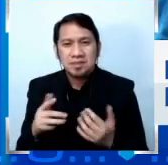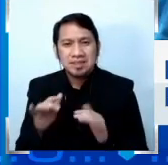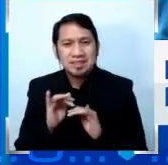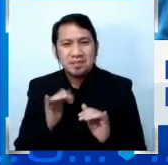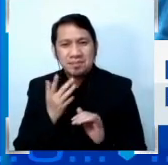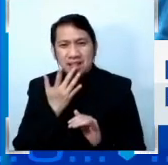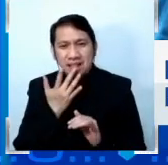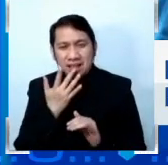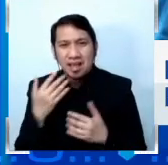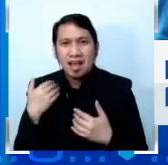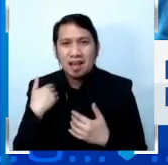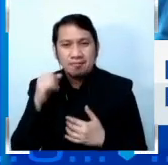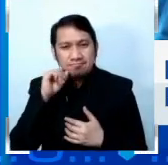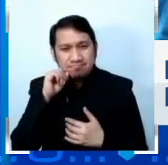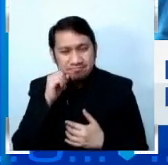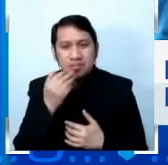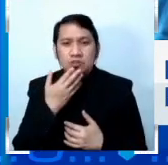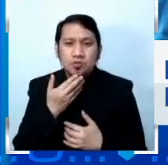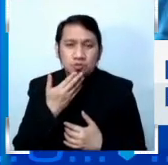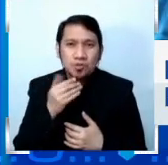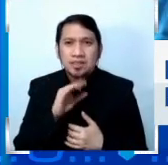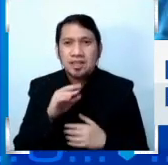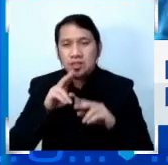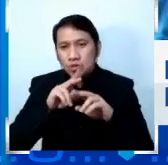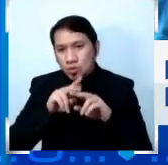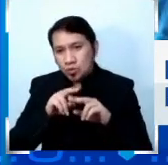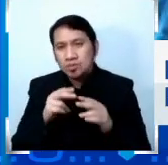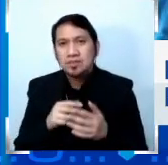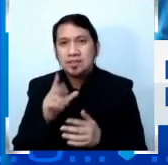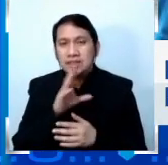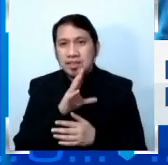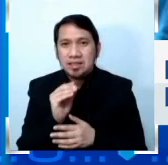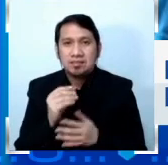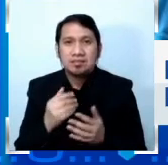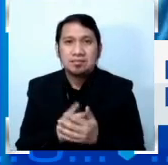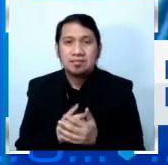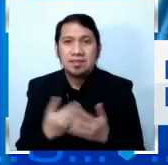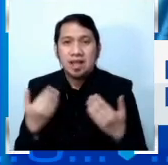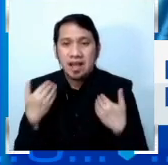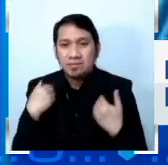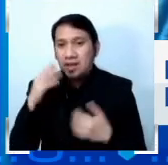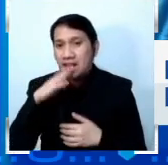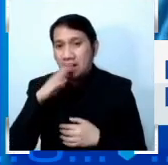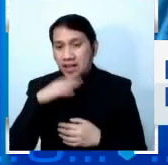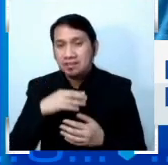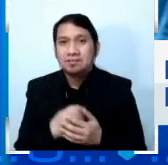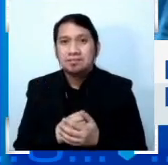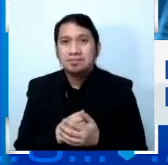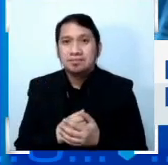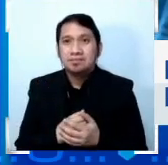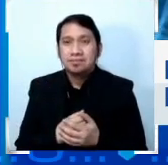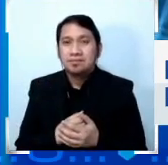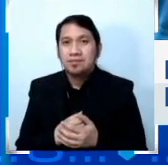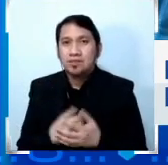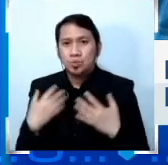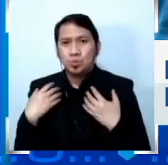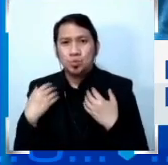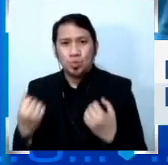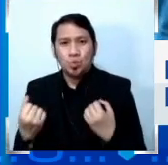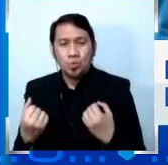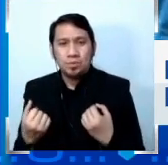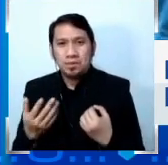asim, tamis, may alat, tapos lastly, yung may anghang. Malakas na rin talaga. Yun na, kaya